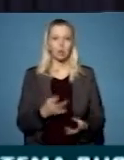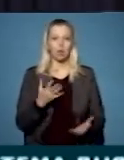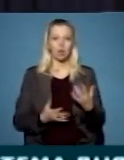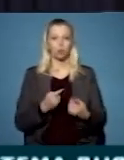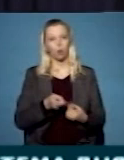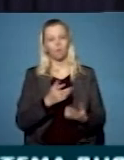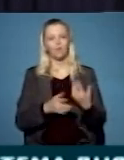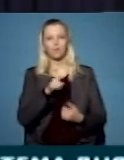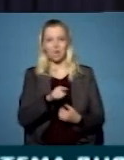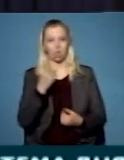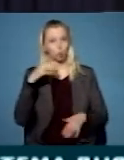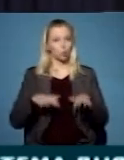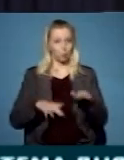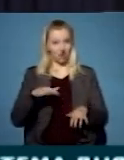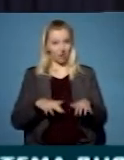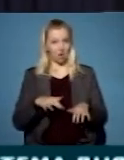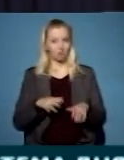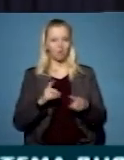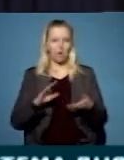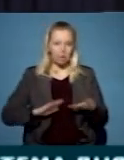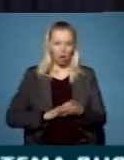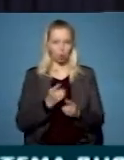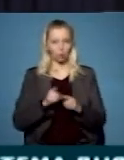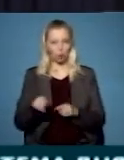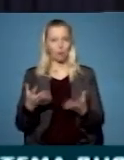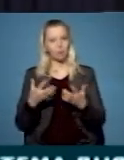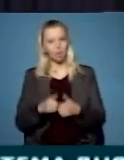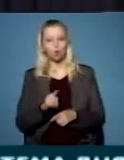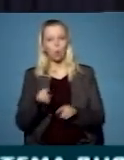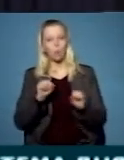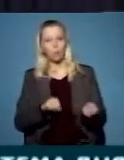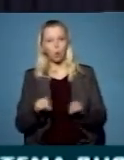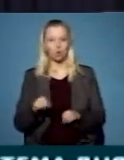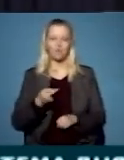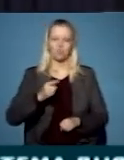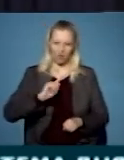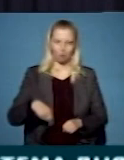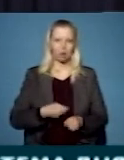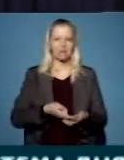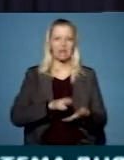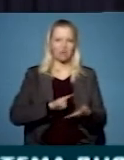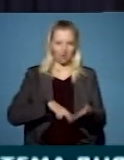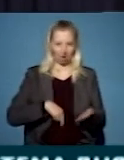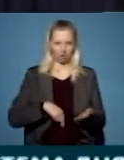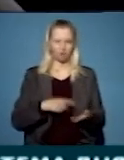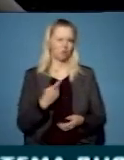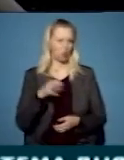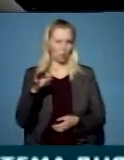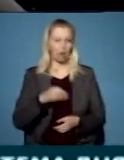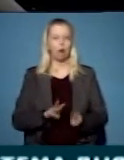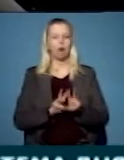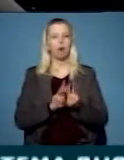ви сумніваєтеся в якості цього приладу чи його можливості, вимагайте сертифікат. 100%. І на